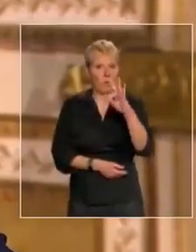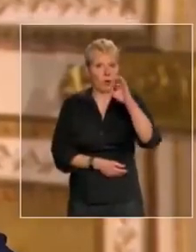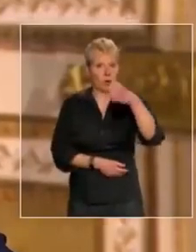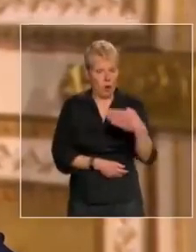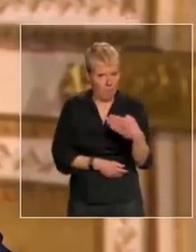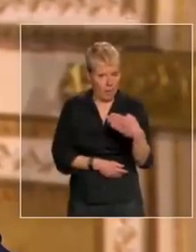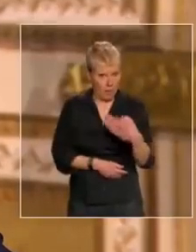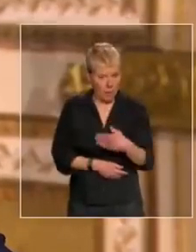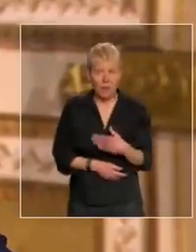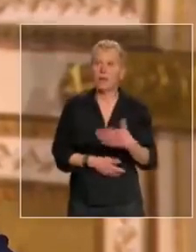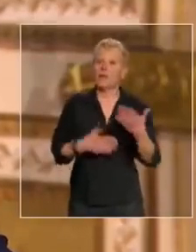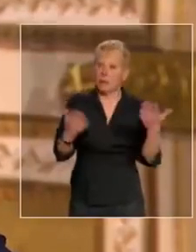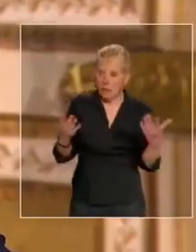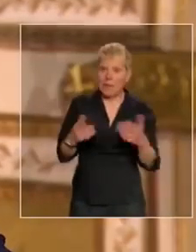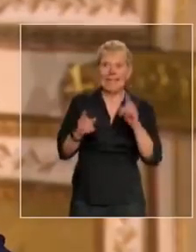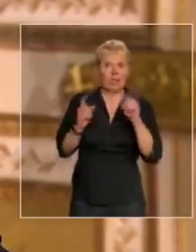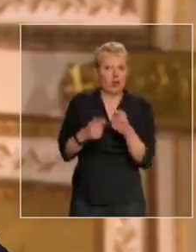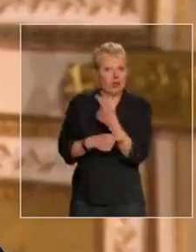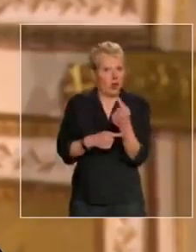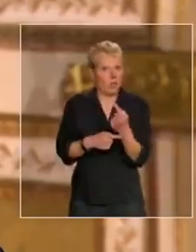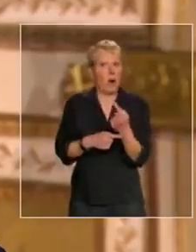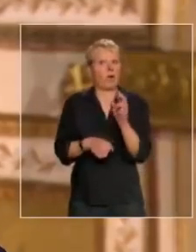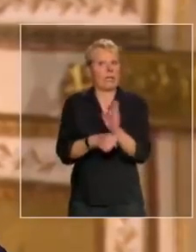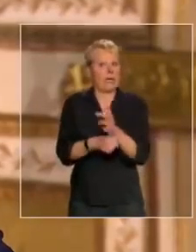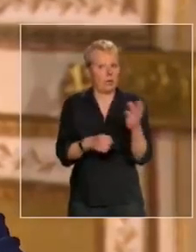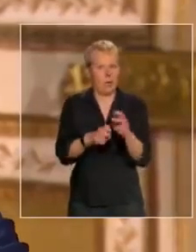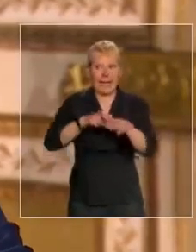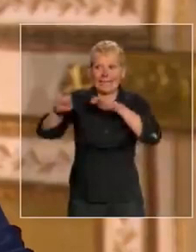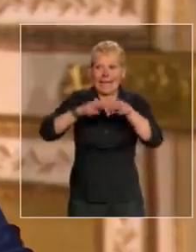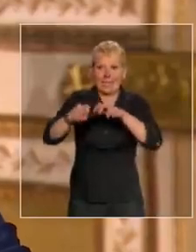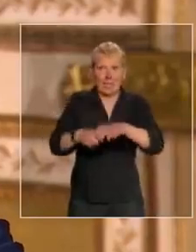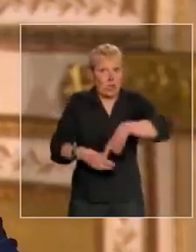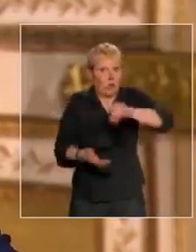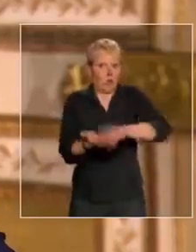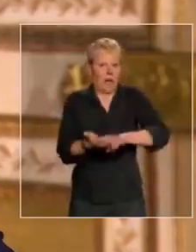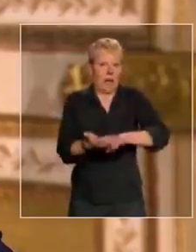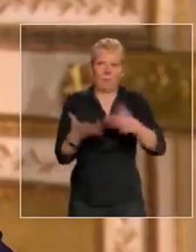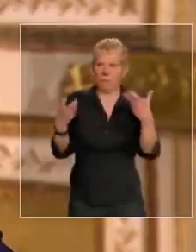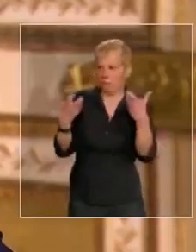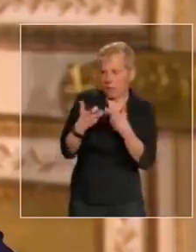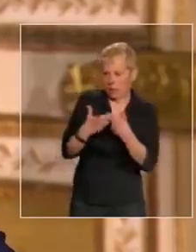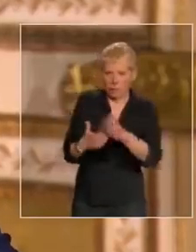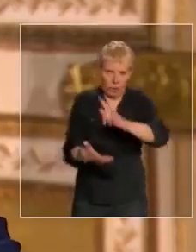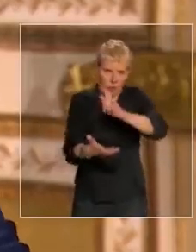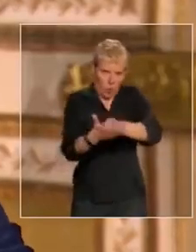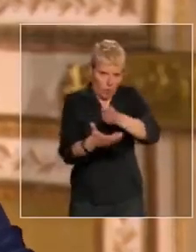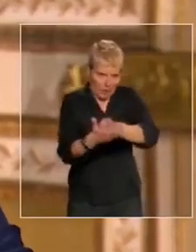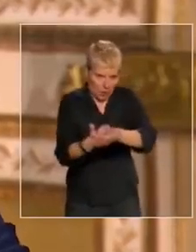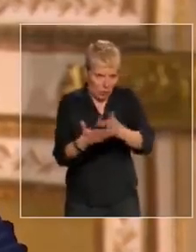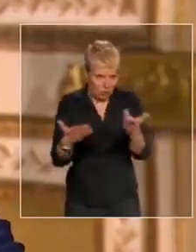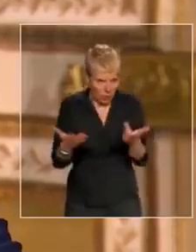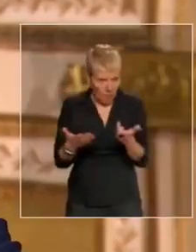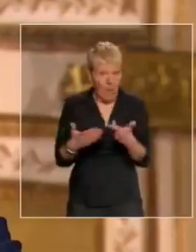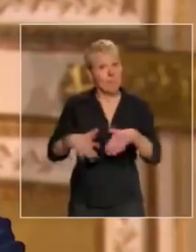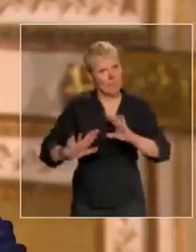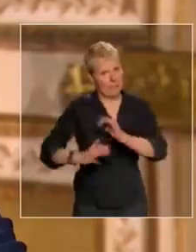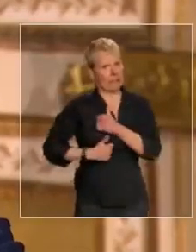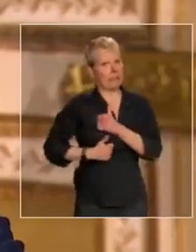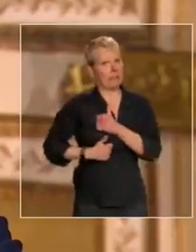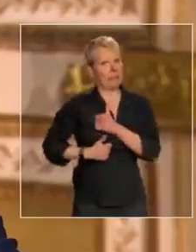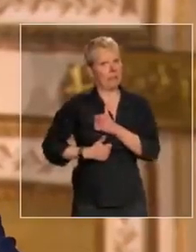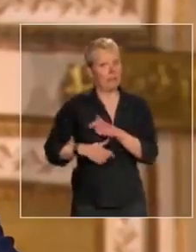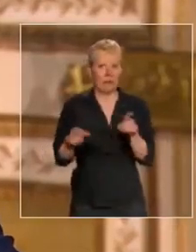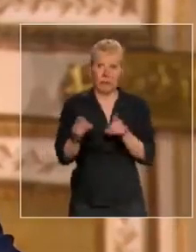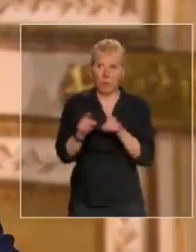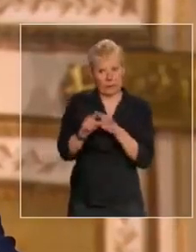Seuls doivent demeurer les trajets nécessaires. Nécessaires pour aller faire ses courses, avec de la discipline et en